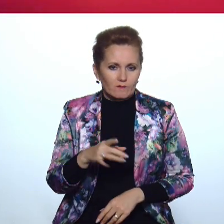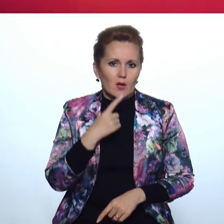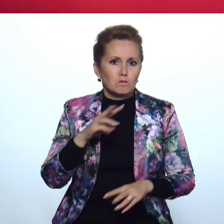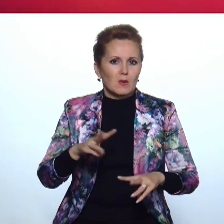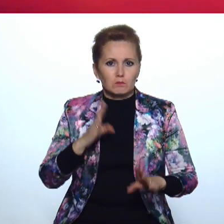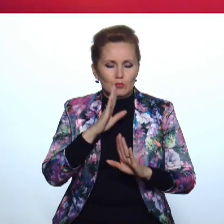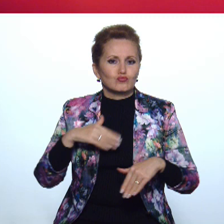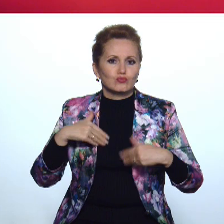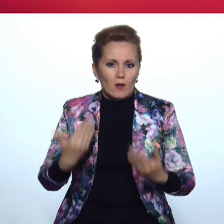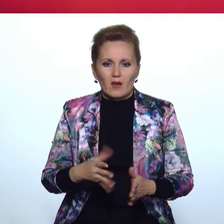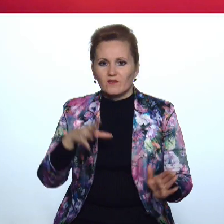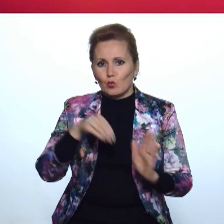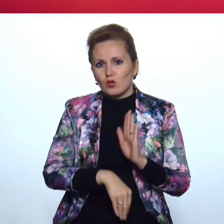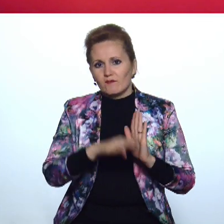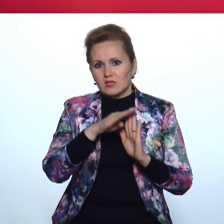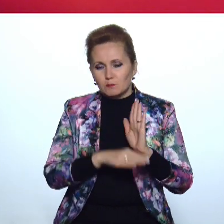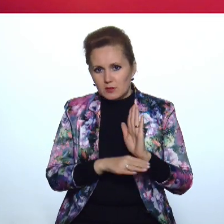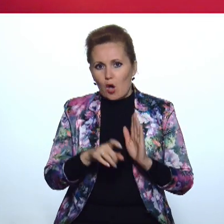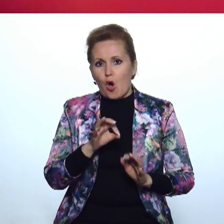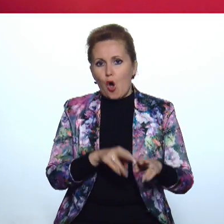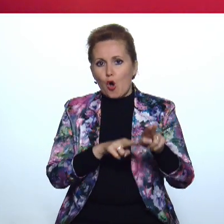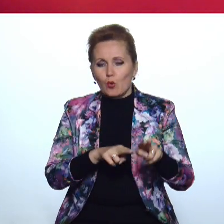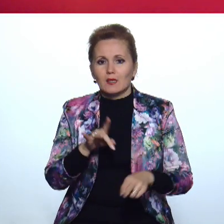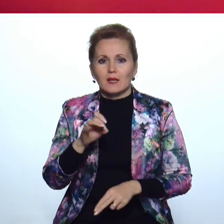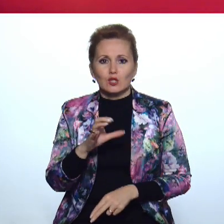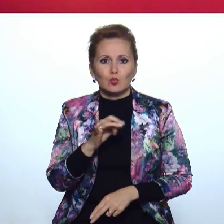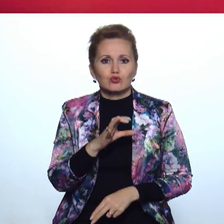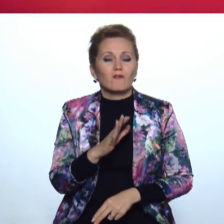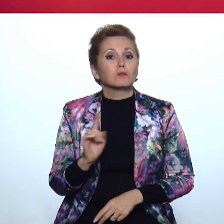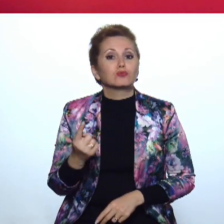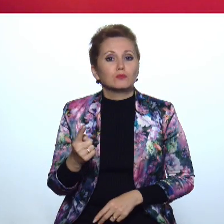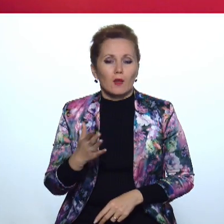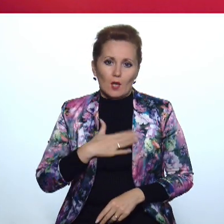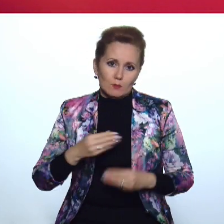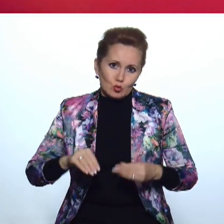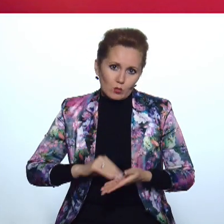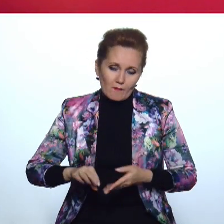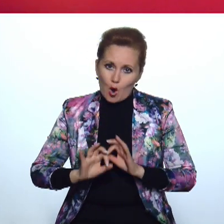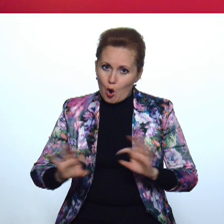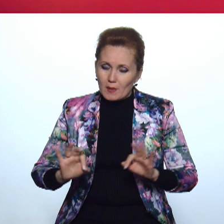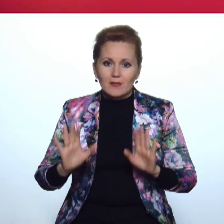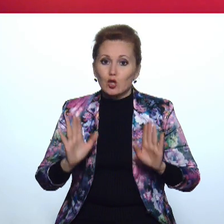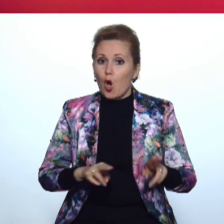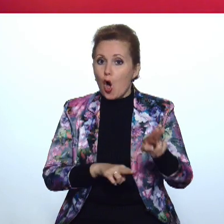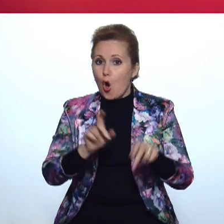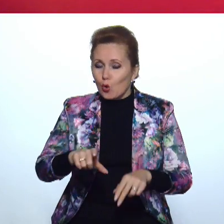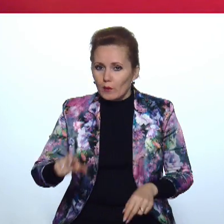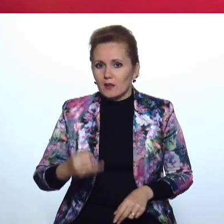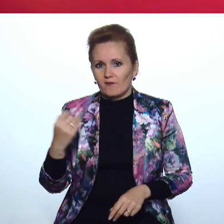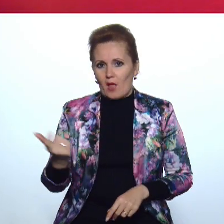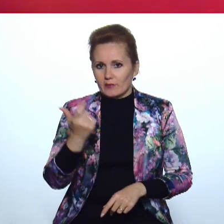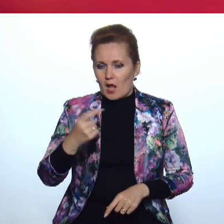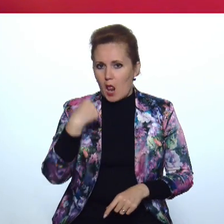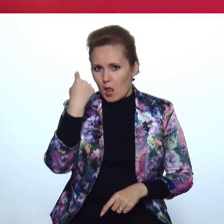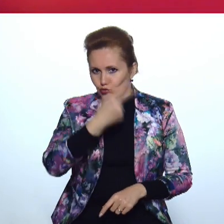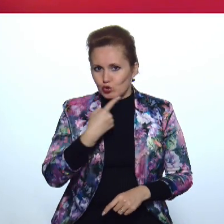Этих птиц они предлагают включить в список охотресурсов. Почему? Нашим журналистам объяснили не только охотники, но и владельцы